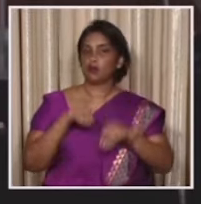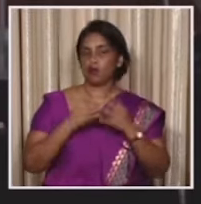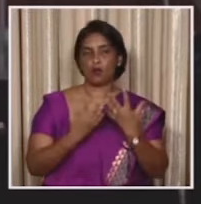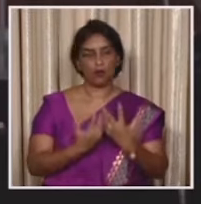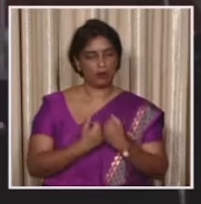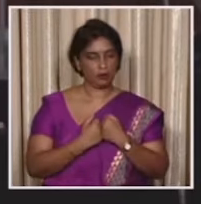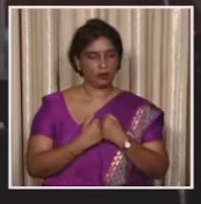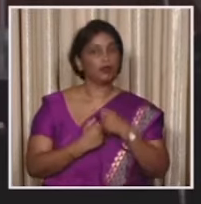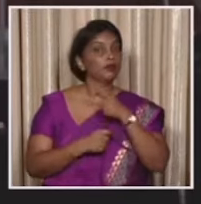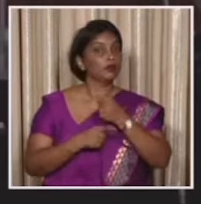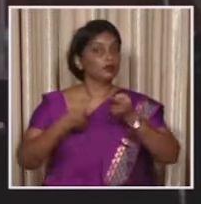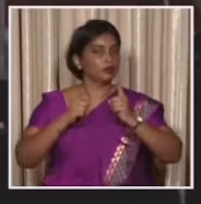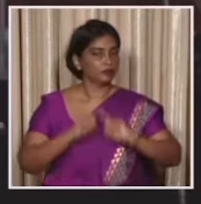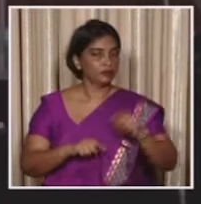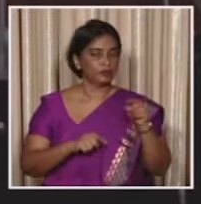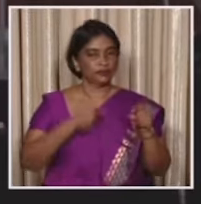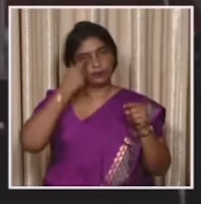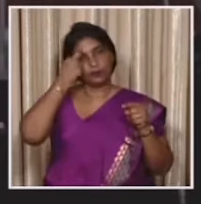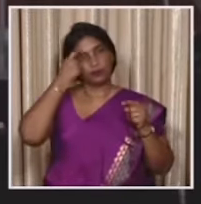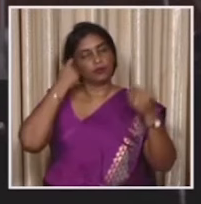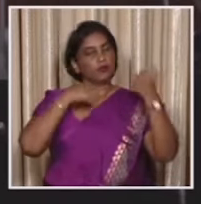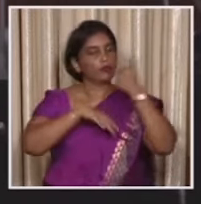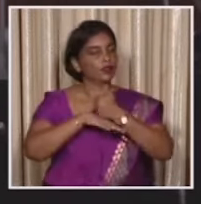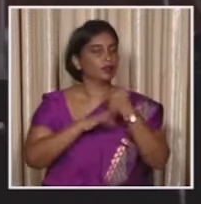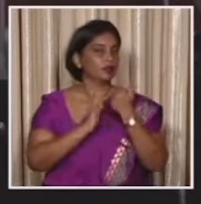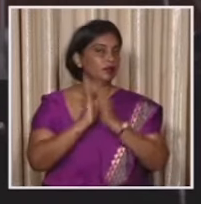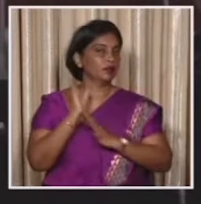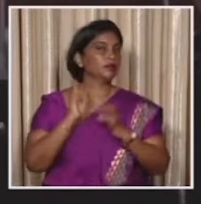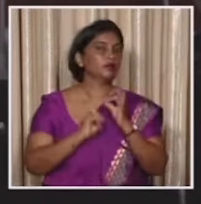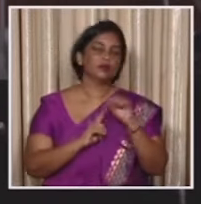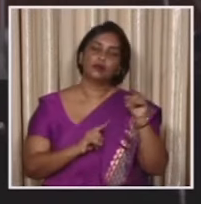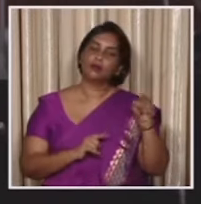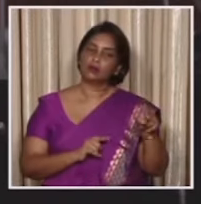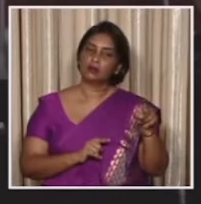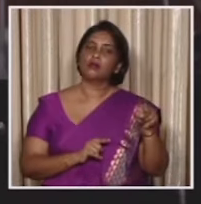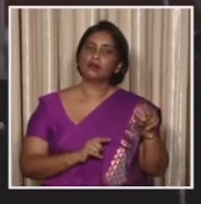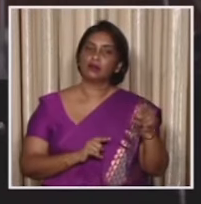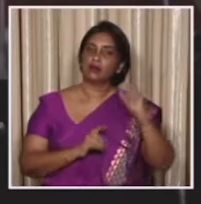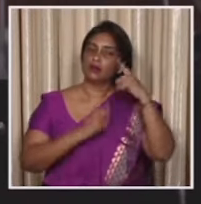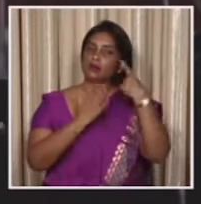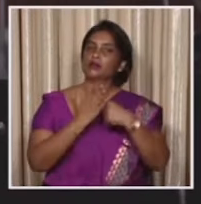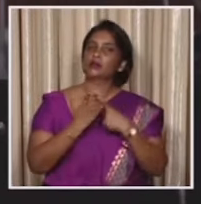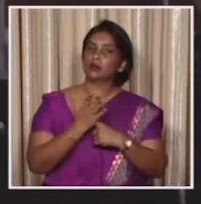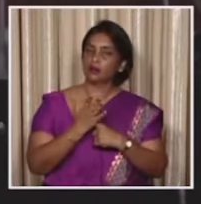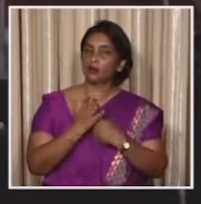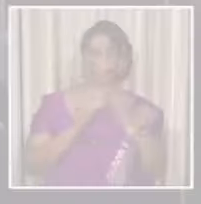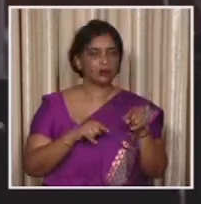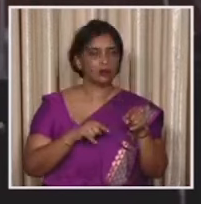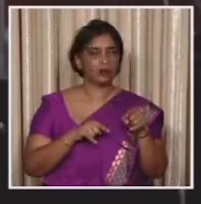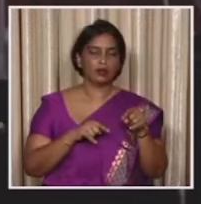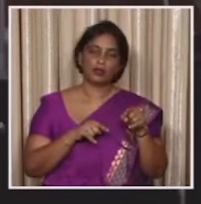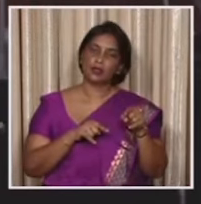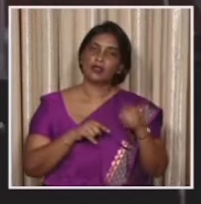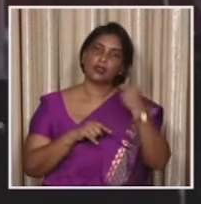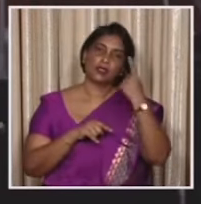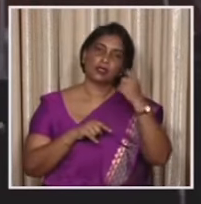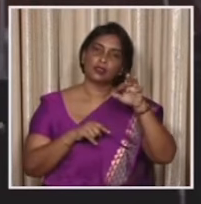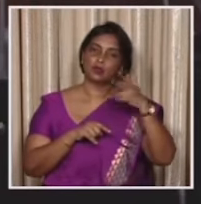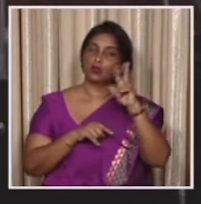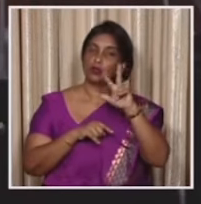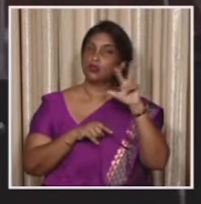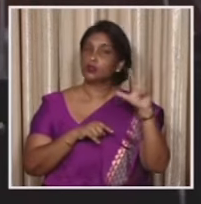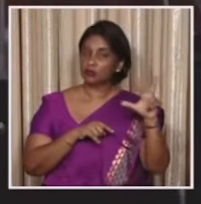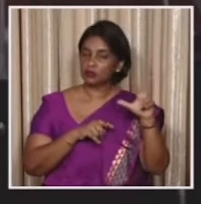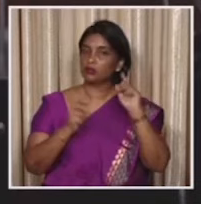පැවැත්විය යුතුයි. ඊළඟට මුලාසනාරූඪ මන්ත්‍රීතුමනි, මේ නාම යෝජනා දින ගැන කතා කරද්දී 1988